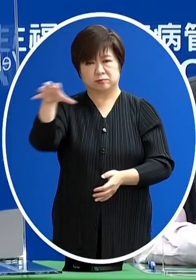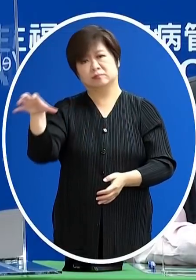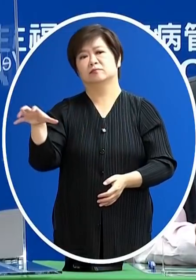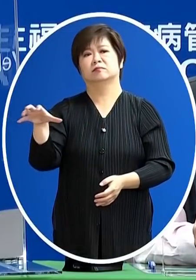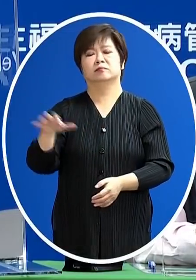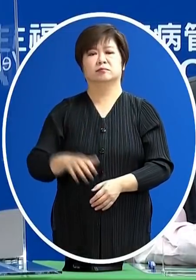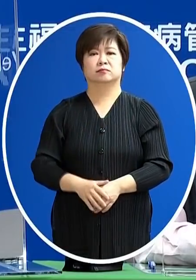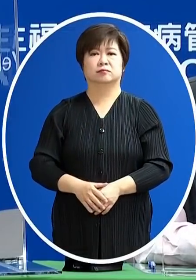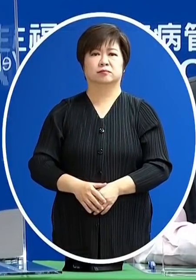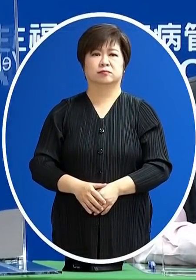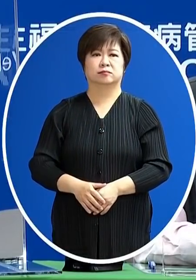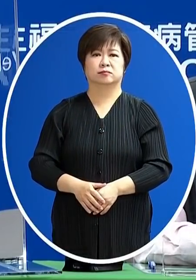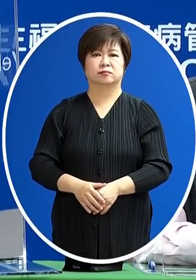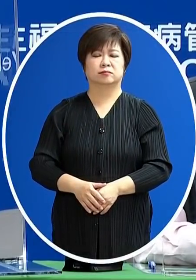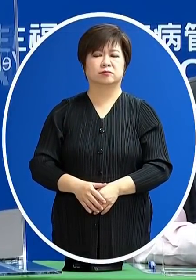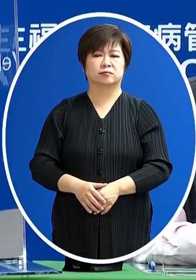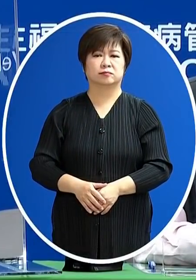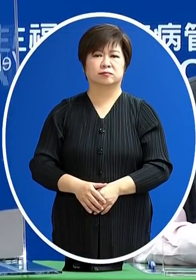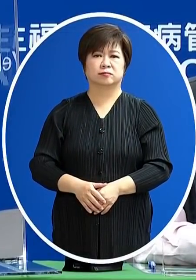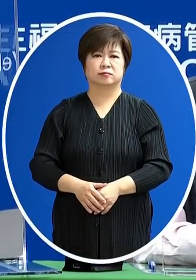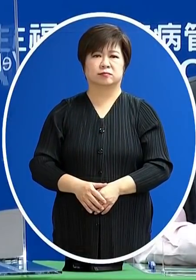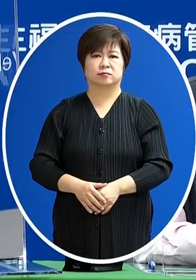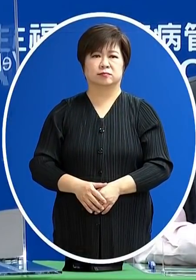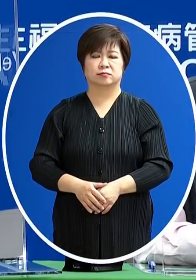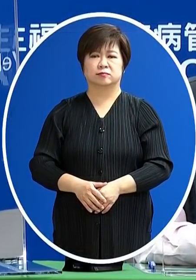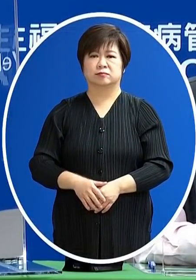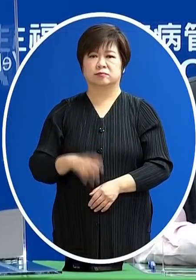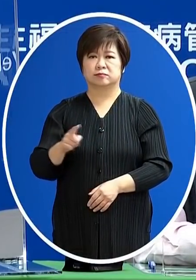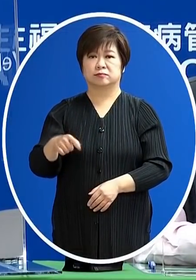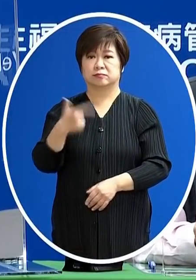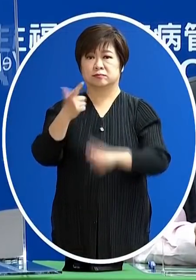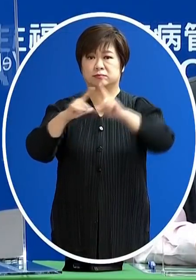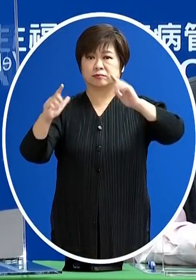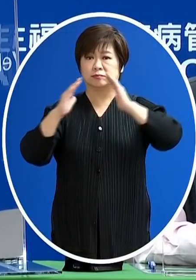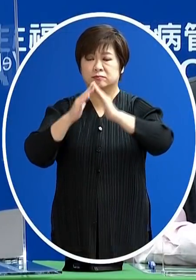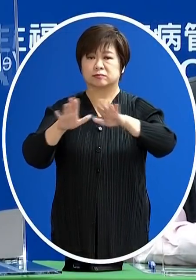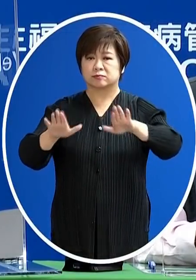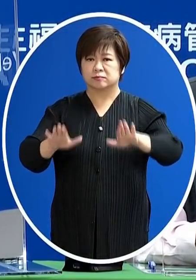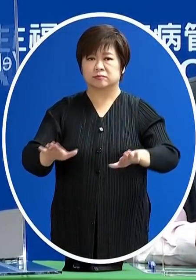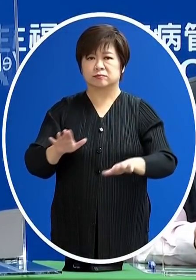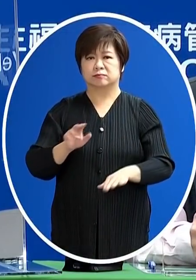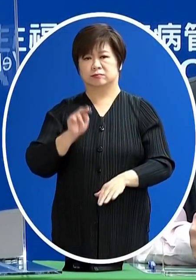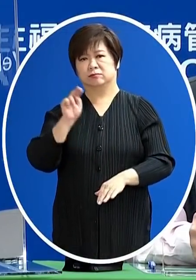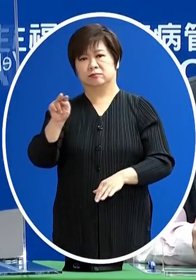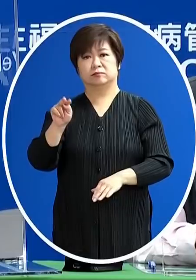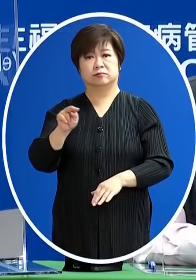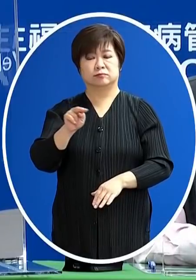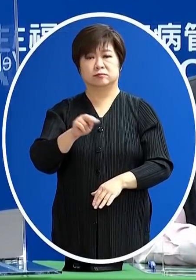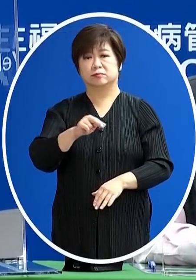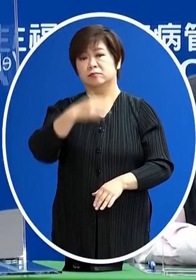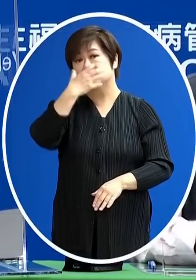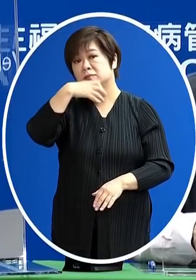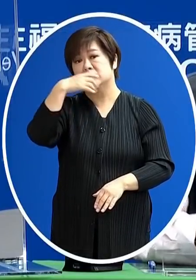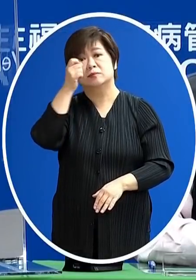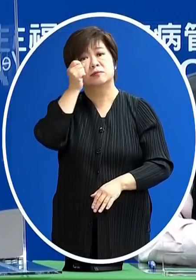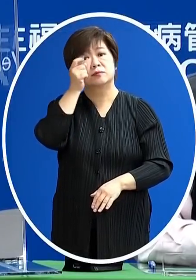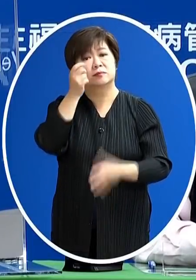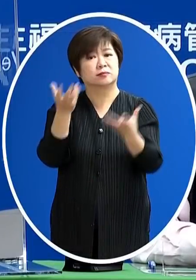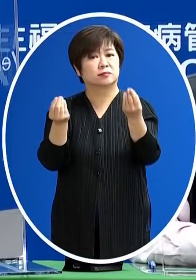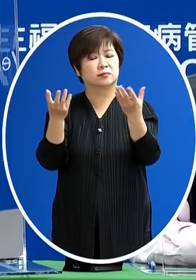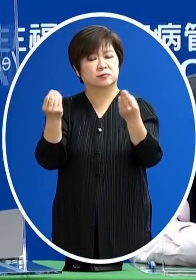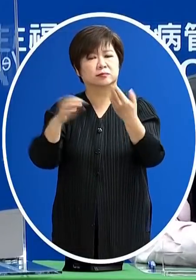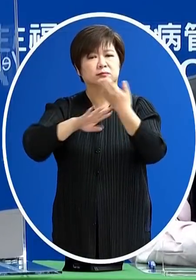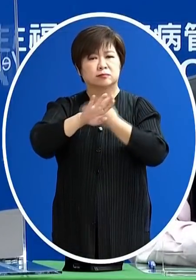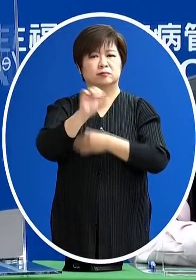概等于是在六都里面，现在今天是没有台南的了，有五都都有，